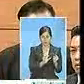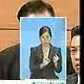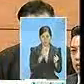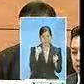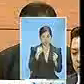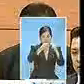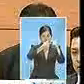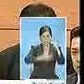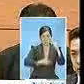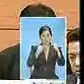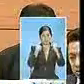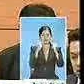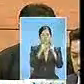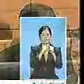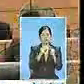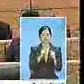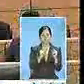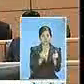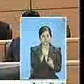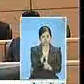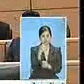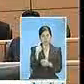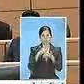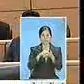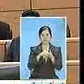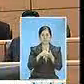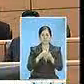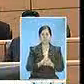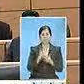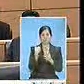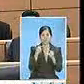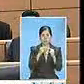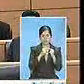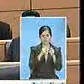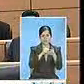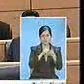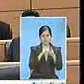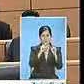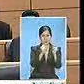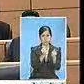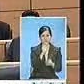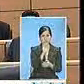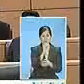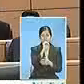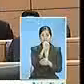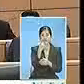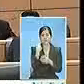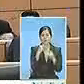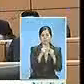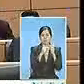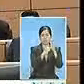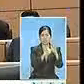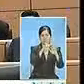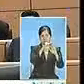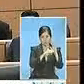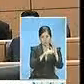การแก้ไขวงเล็บ9ข้อเสนอให้แก้ไขวงเล็บ9คือว่าที่เสนอร่างเข้ามาหัวใจก็คือเ